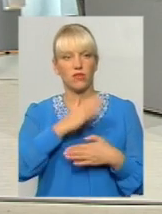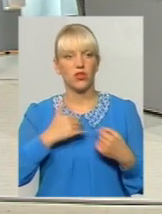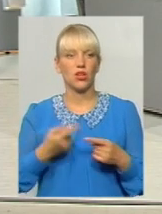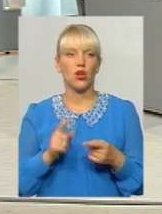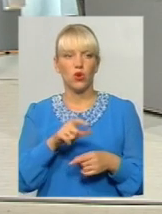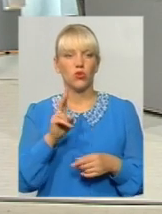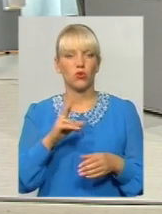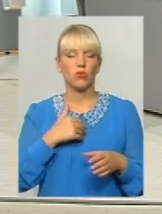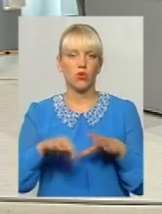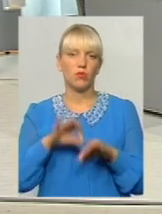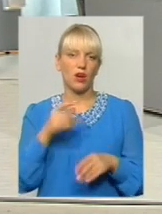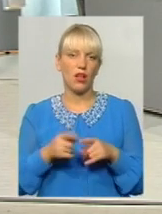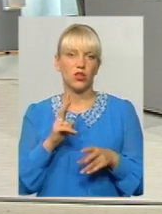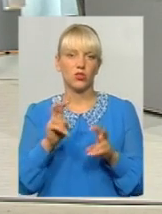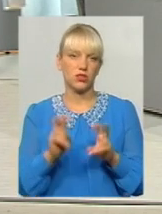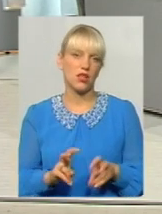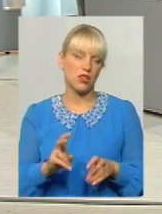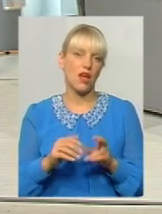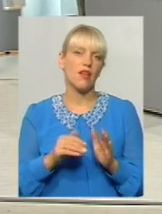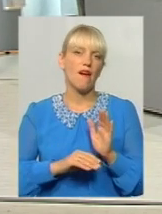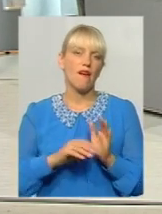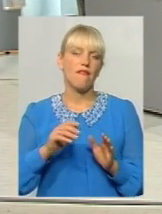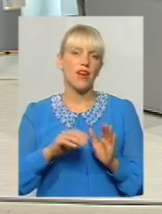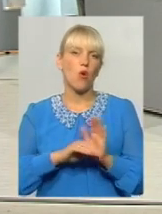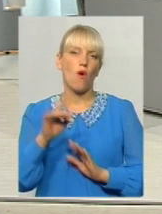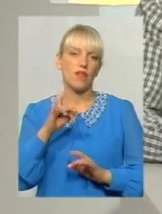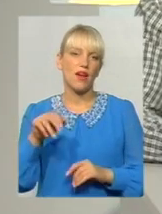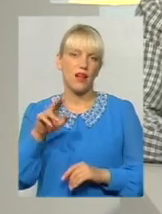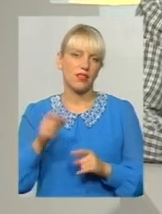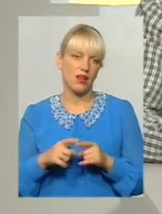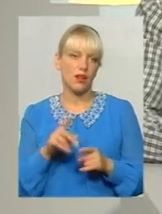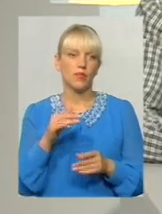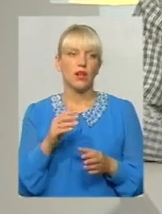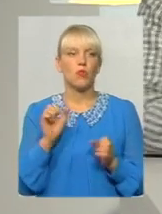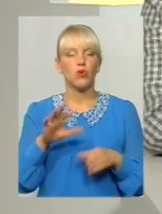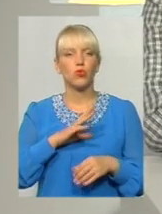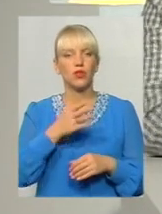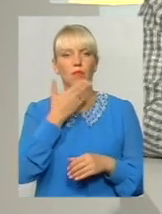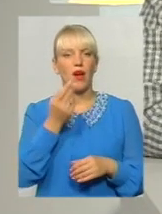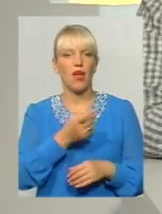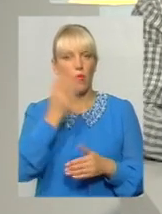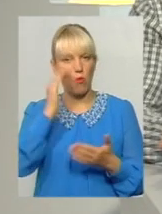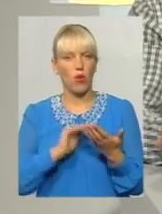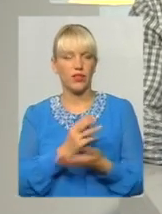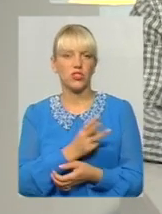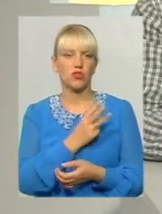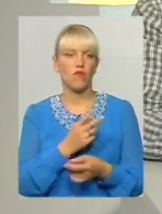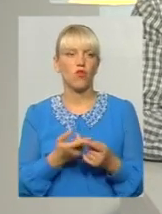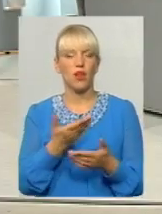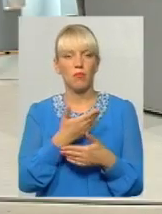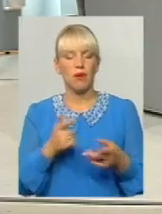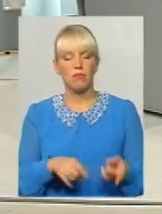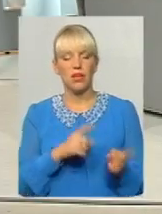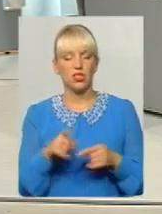яких ми обрали, які сидять в Верховній Раді, ну, чи можливо, ті лобісти, да, якісь політичної волі. Про яку ви говорите, і ми так поступово ще плавно перейшли до